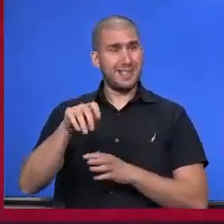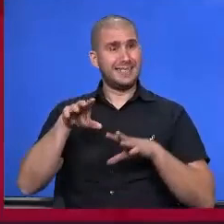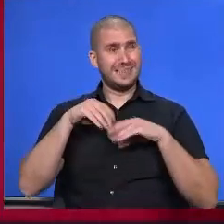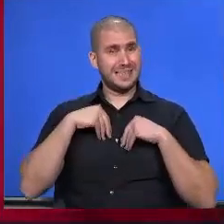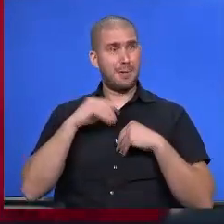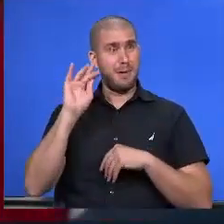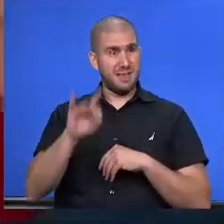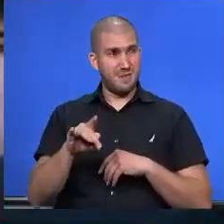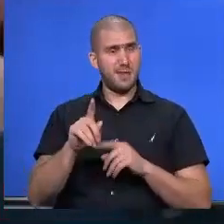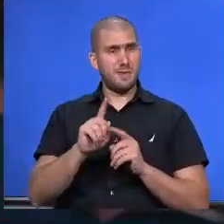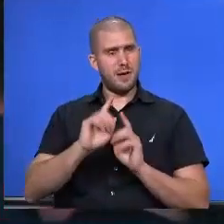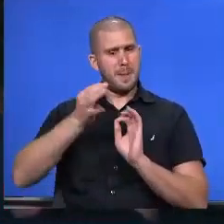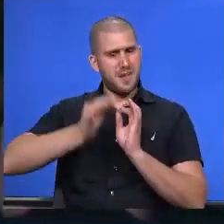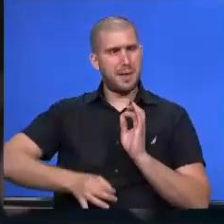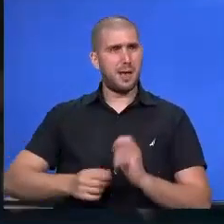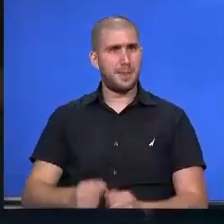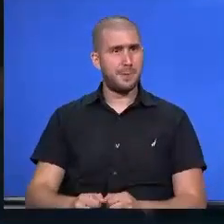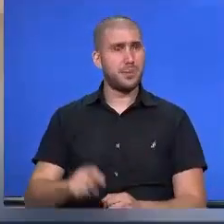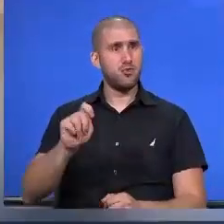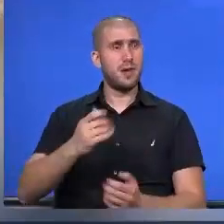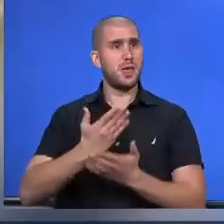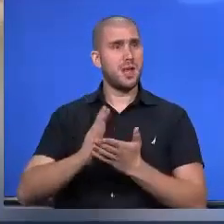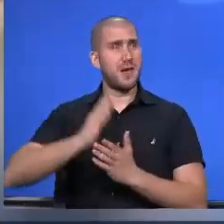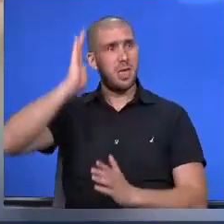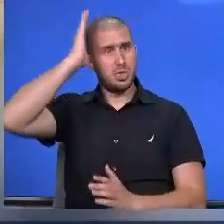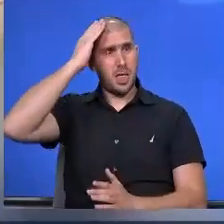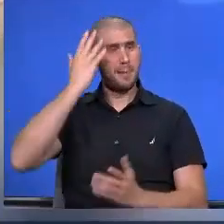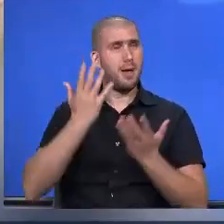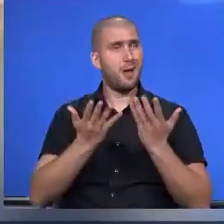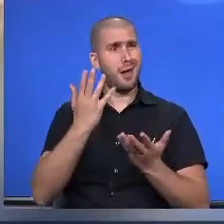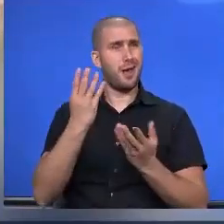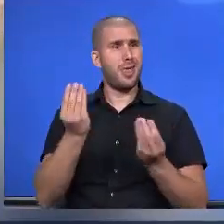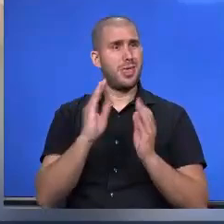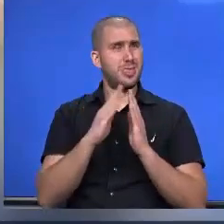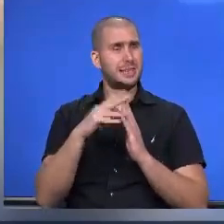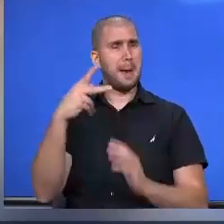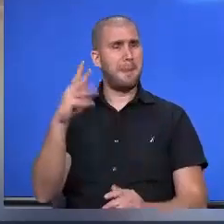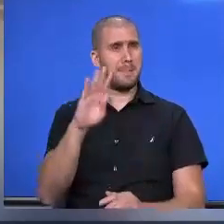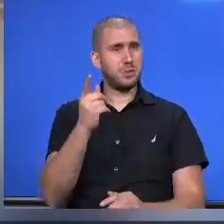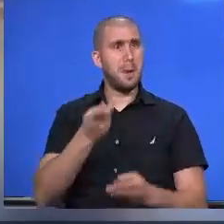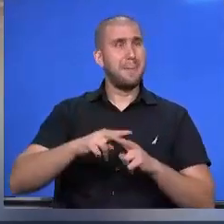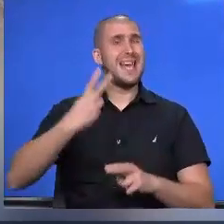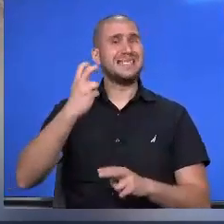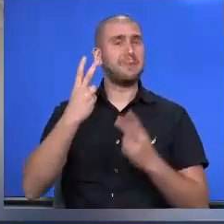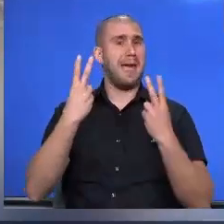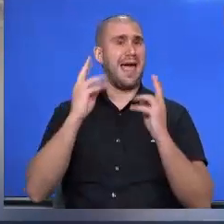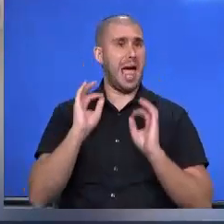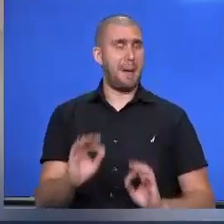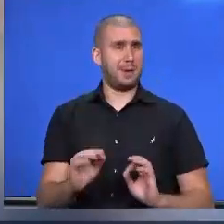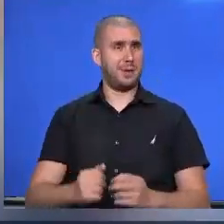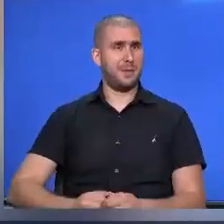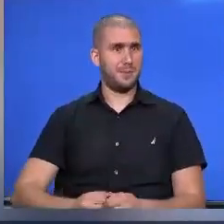התביעה וטרח לפרט. The judge decided Trump valued his Palm Beach estate, Mar-a-Lago, at 20 times what it's actually